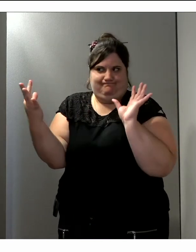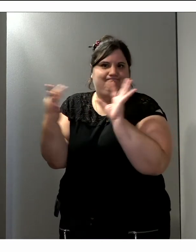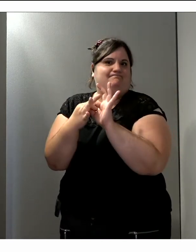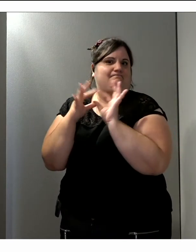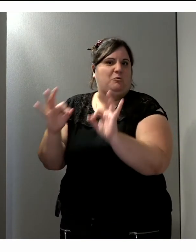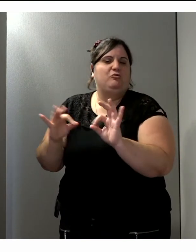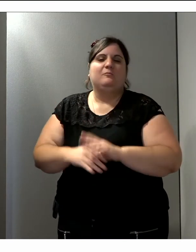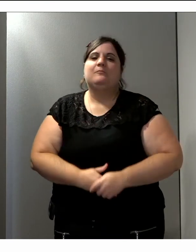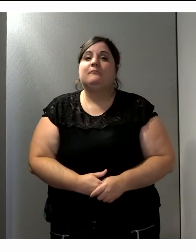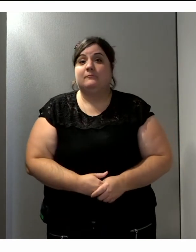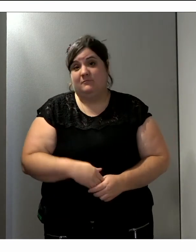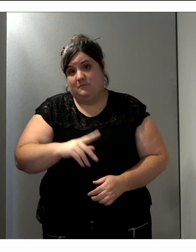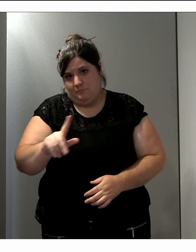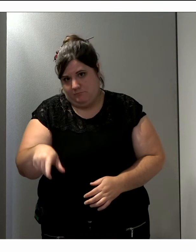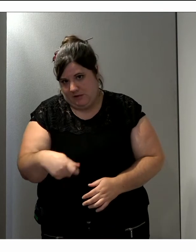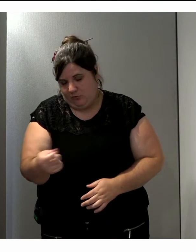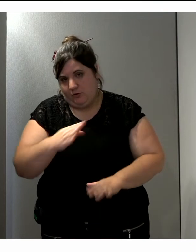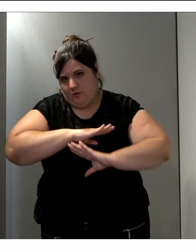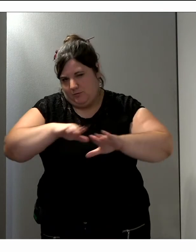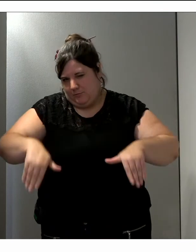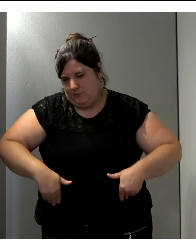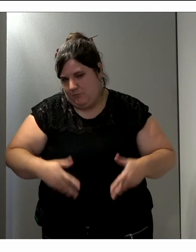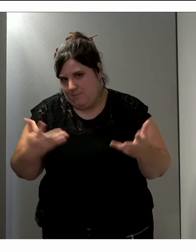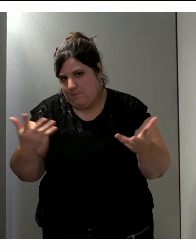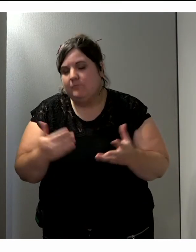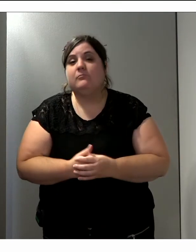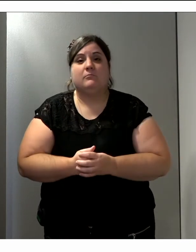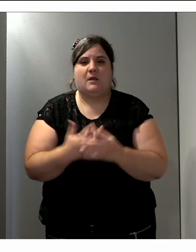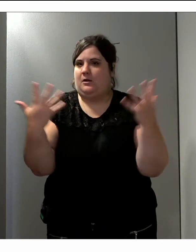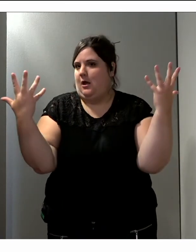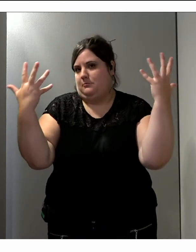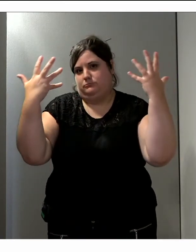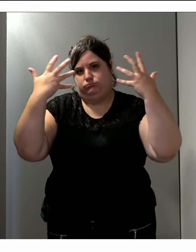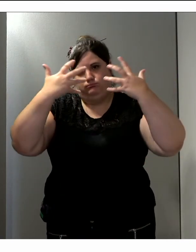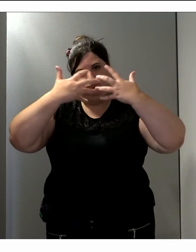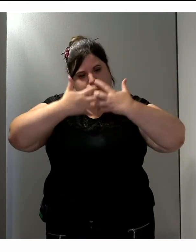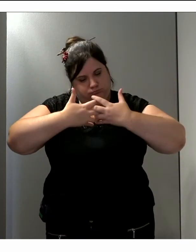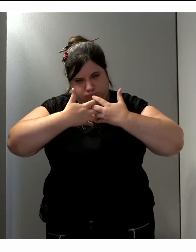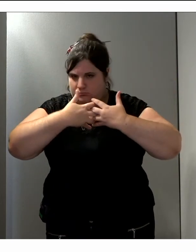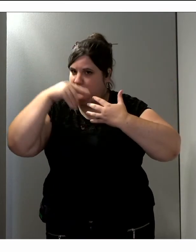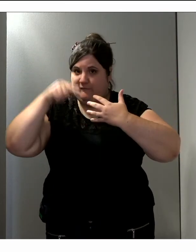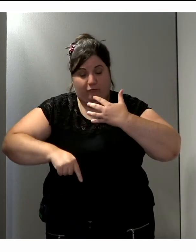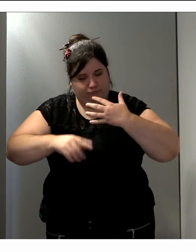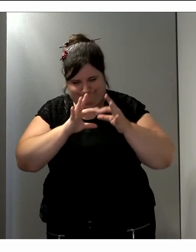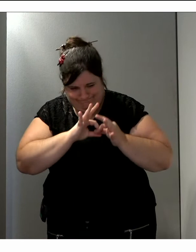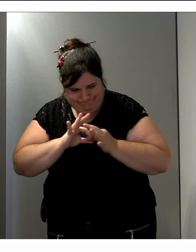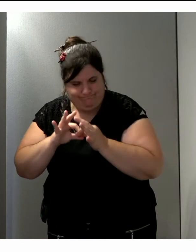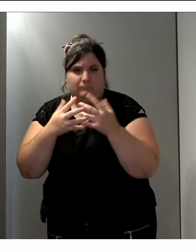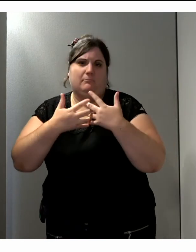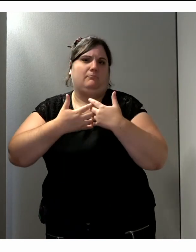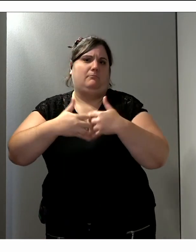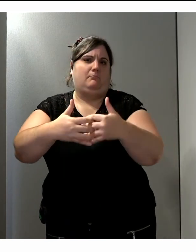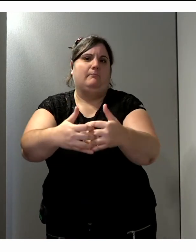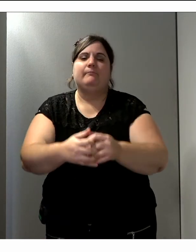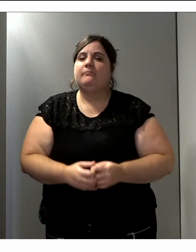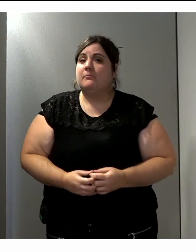qu'effectivement tout cela ne fonctionne que s'il y a une extrêmement bonne coopération entre tous les acteurs. Donc on en a cité